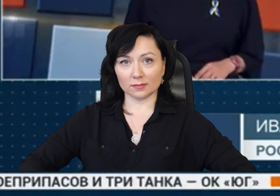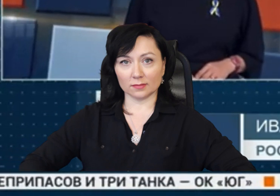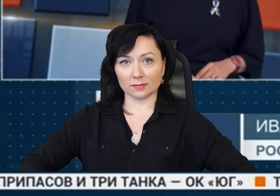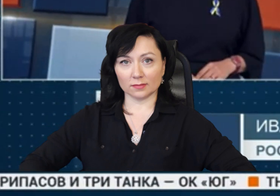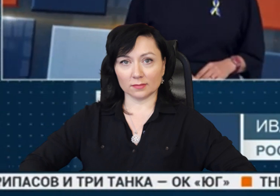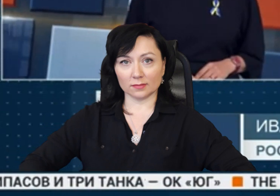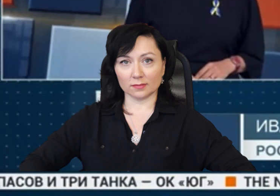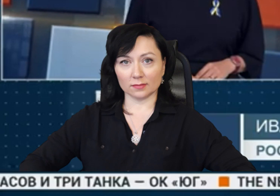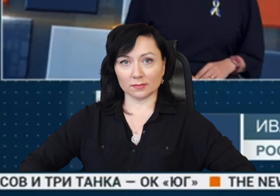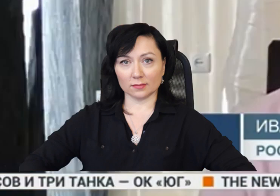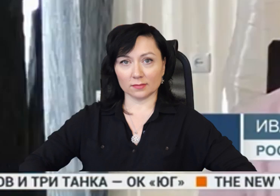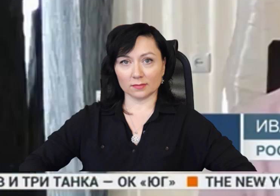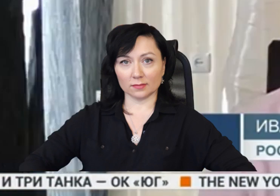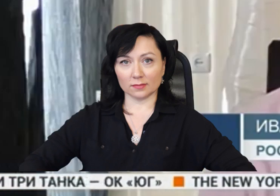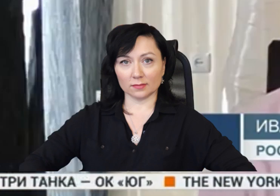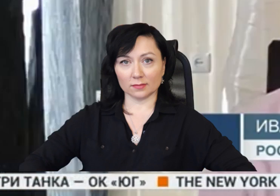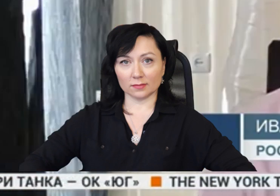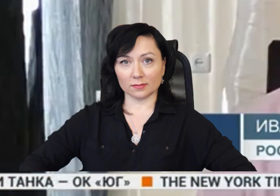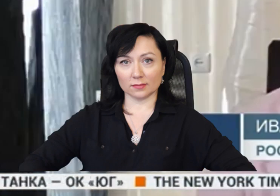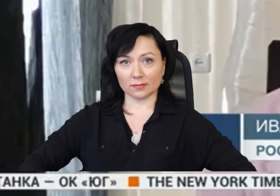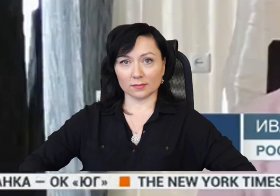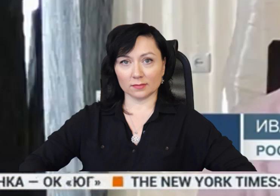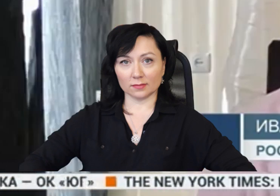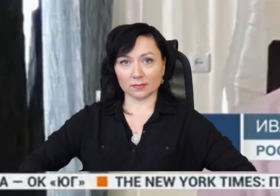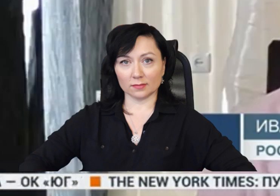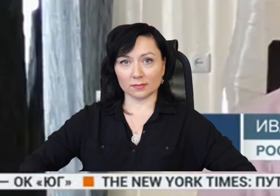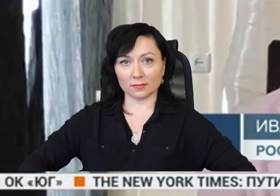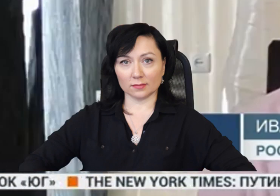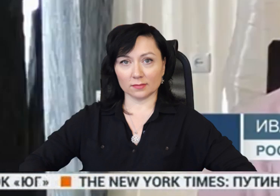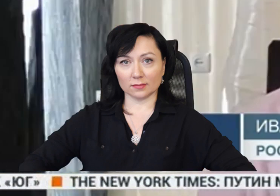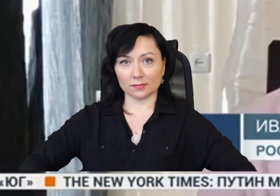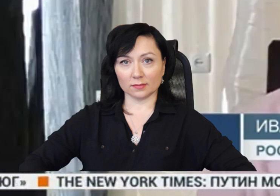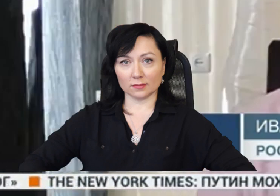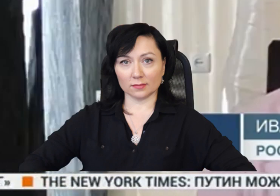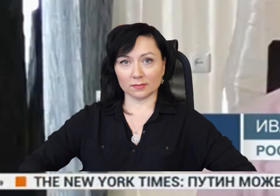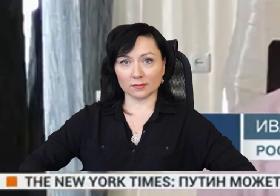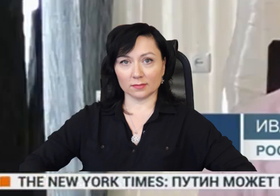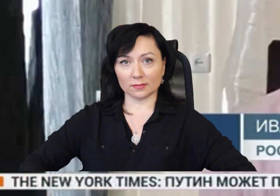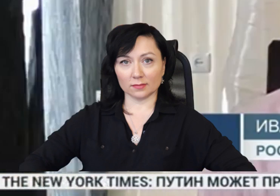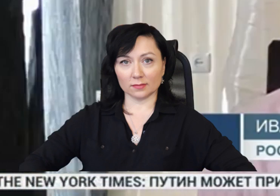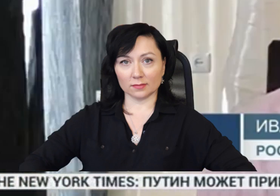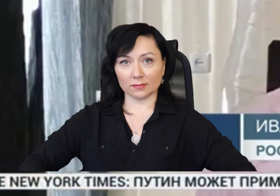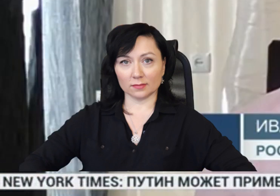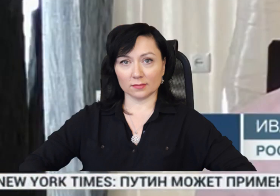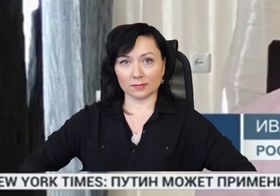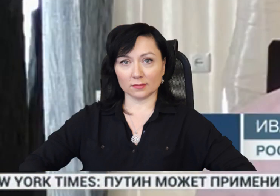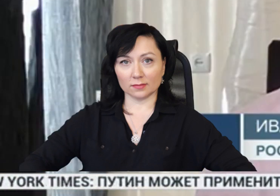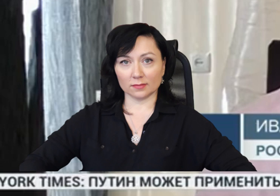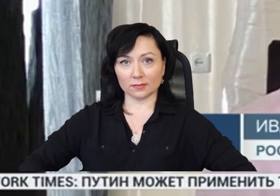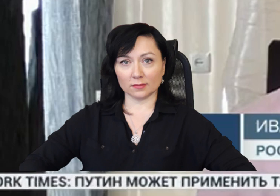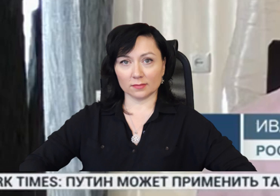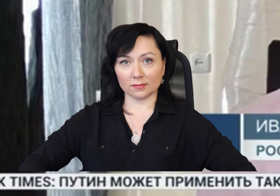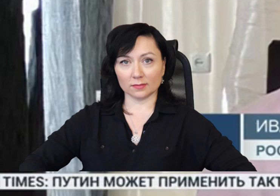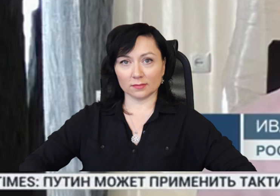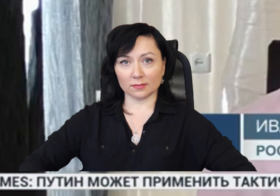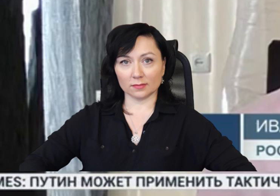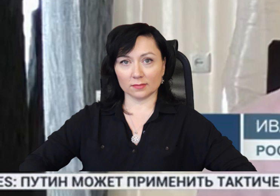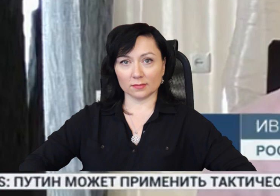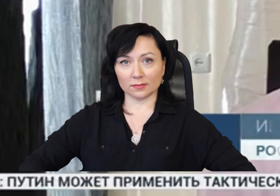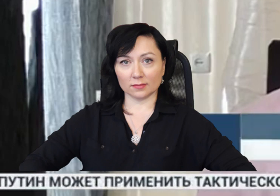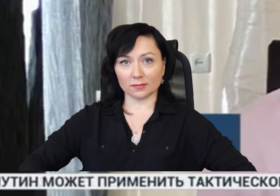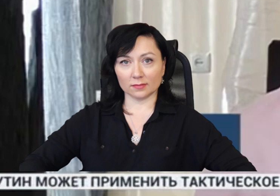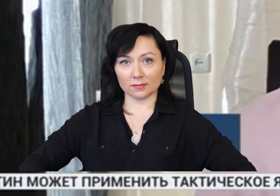и будет подтверждением фактически понесенных расходов туроператора эксперты призывают туристов не поддаваться